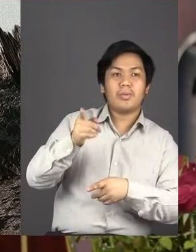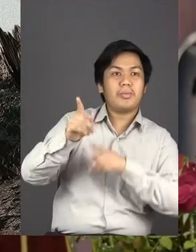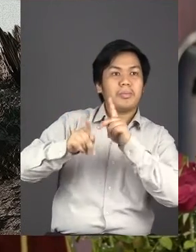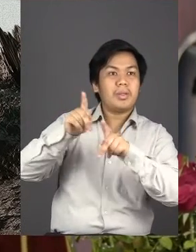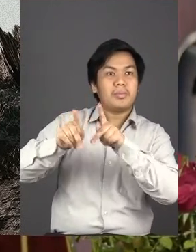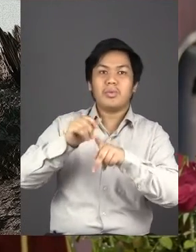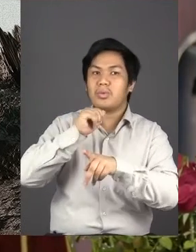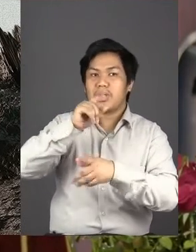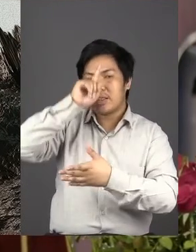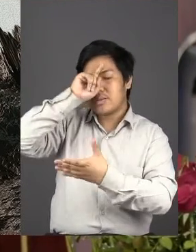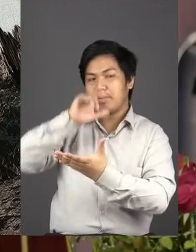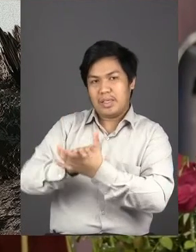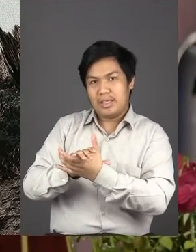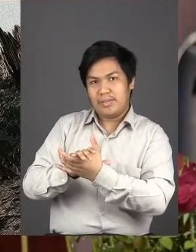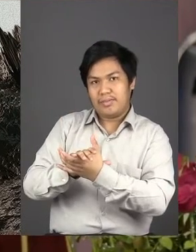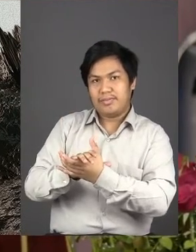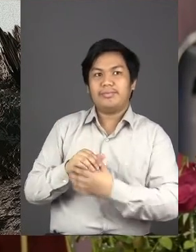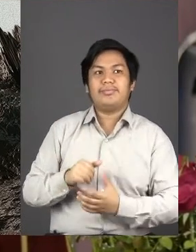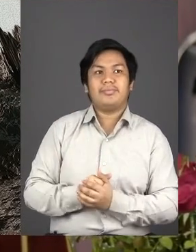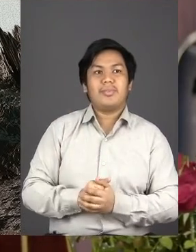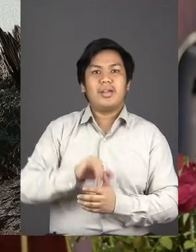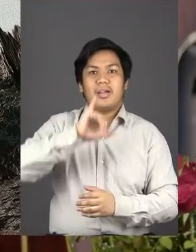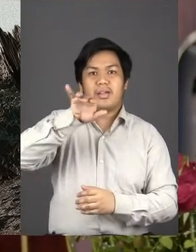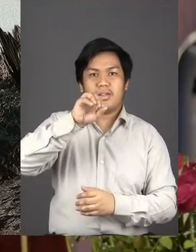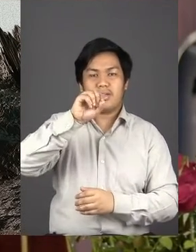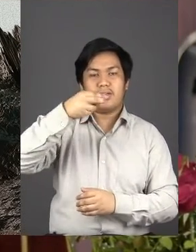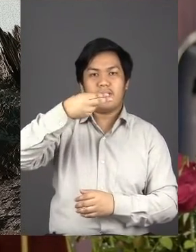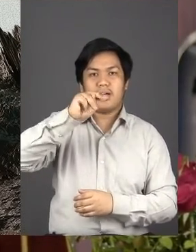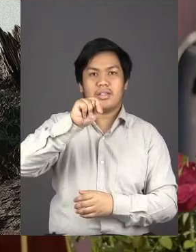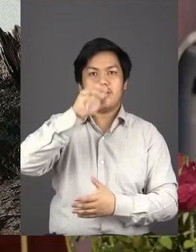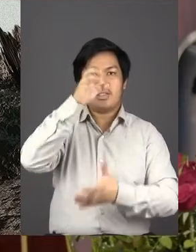pa. John 16.